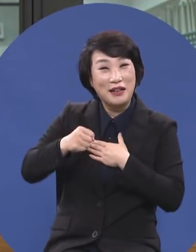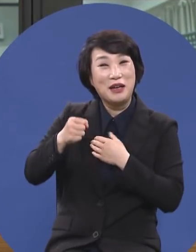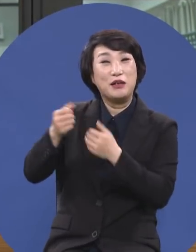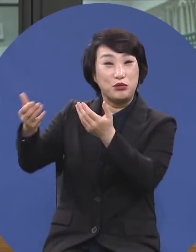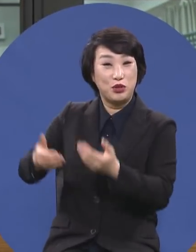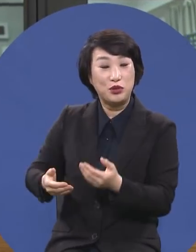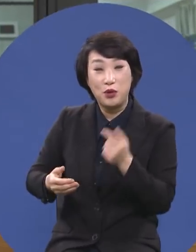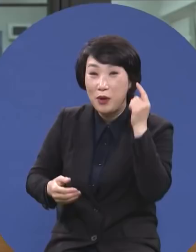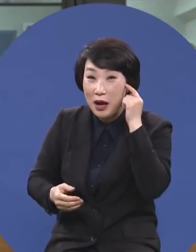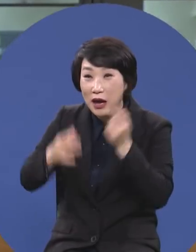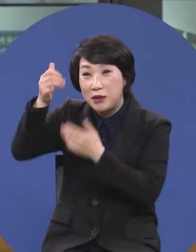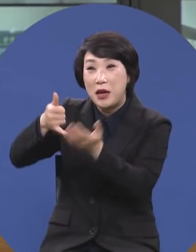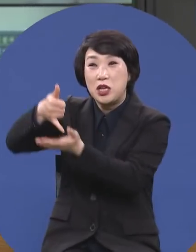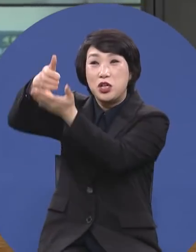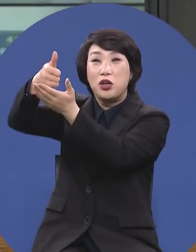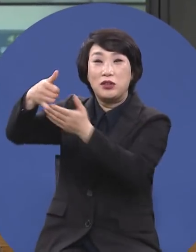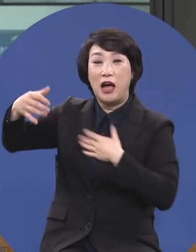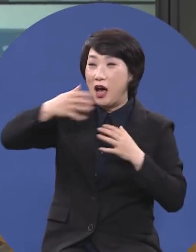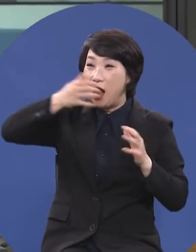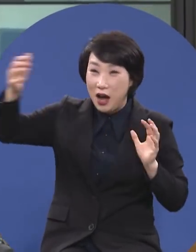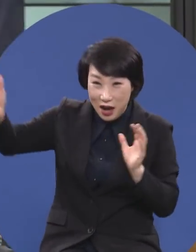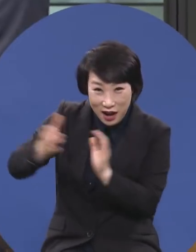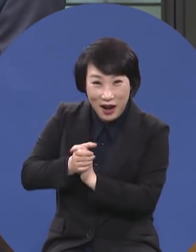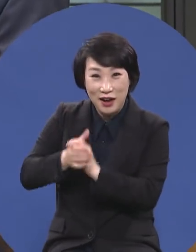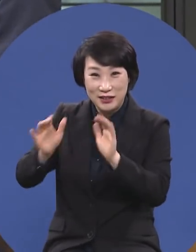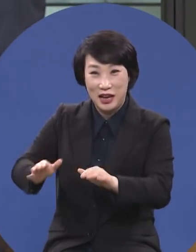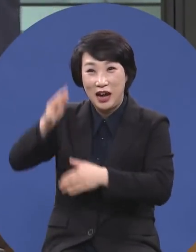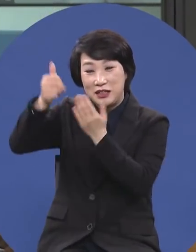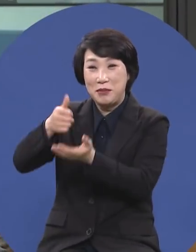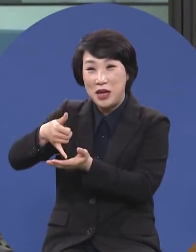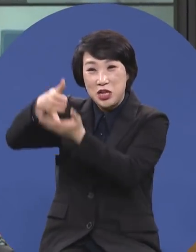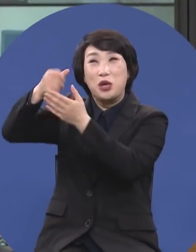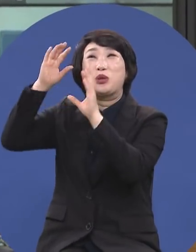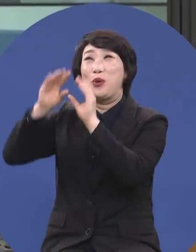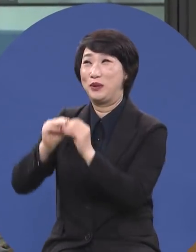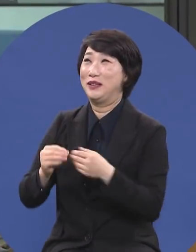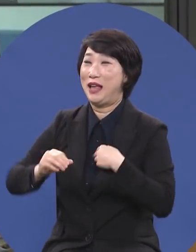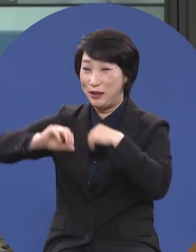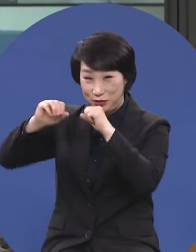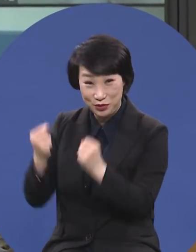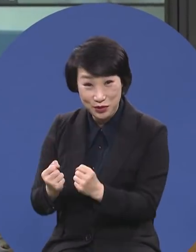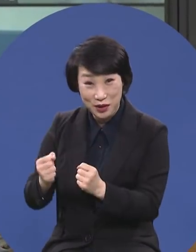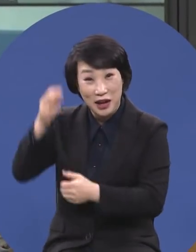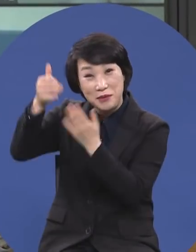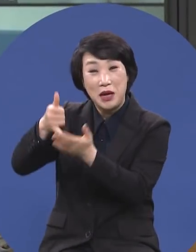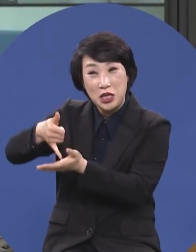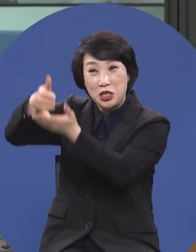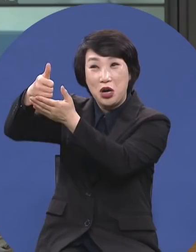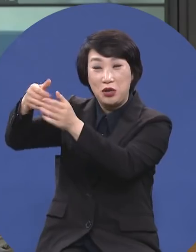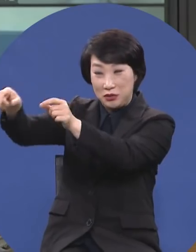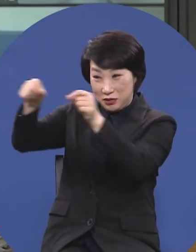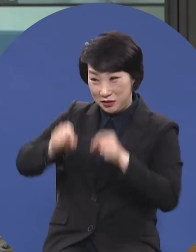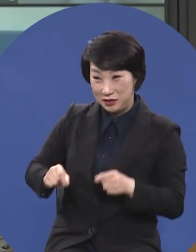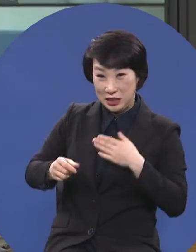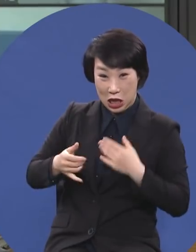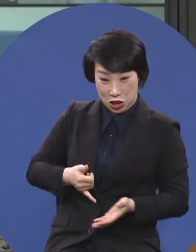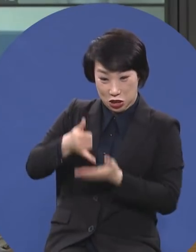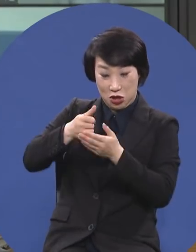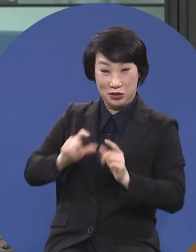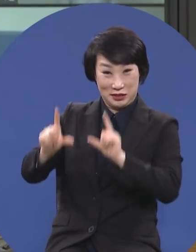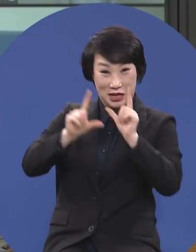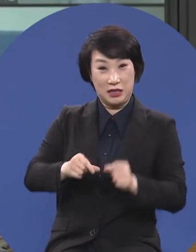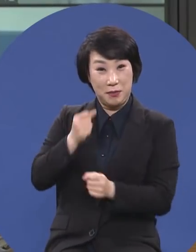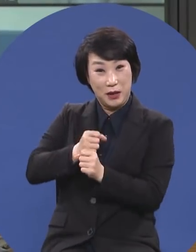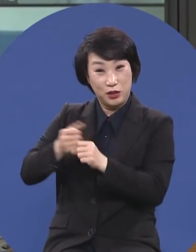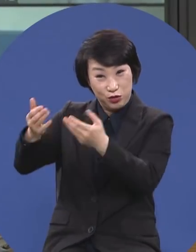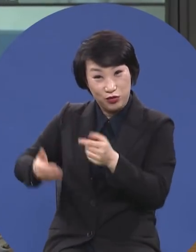것은 하나님의 인격과 부합해서 하나님의 인격에 동의하며 하나님의 인격을 내 인격으로 살 수 있도록 만든